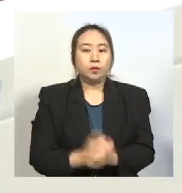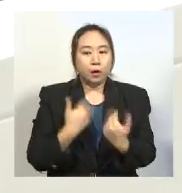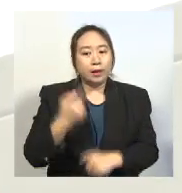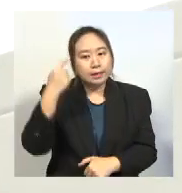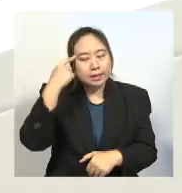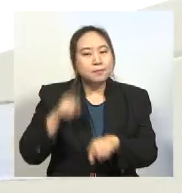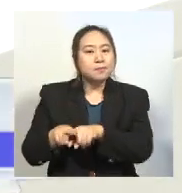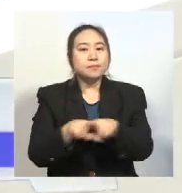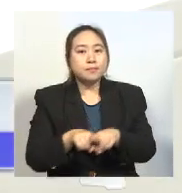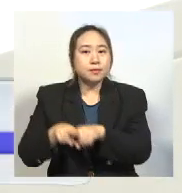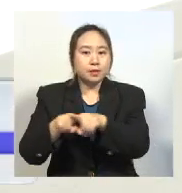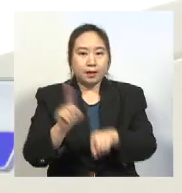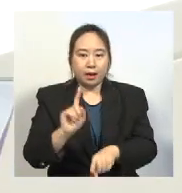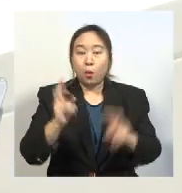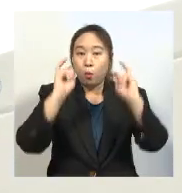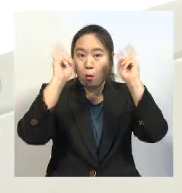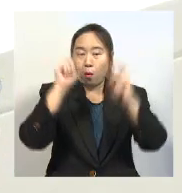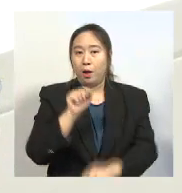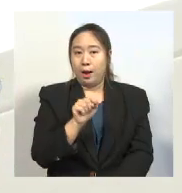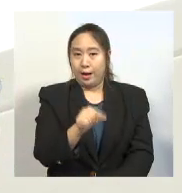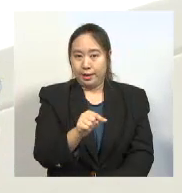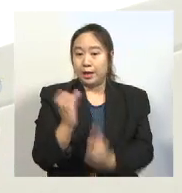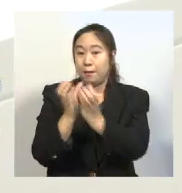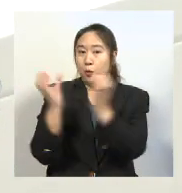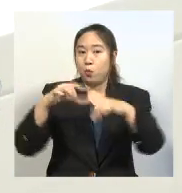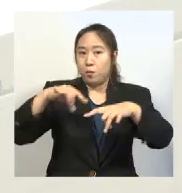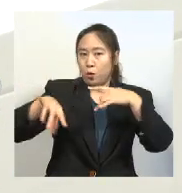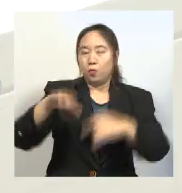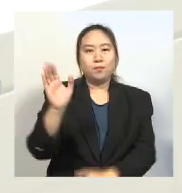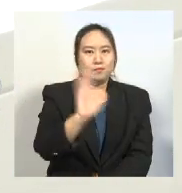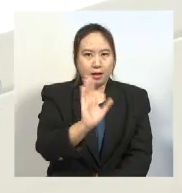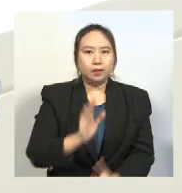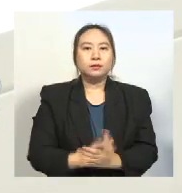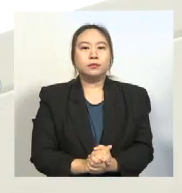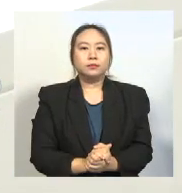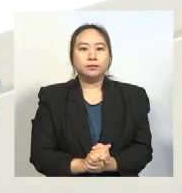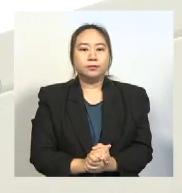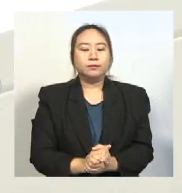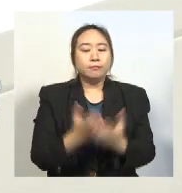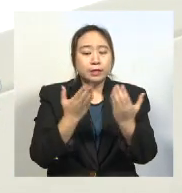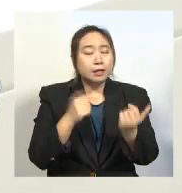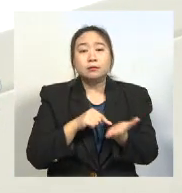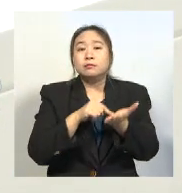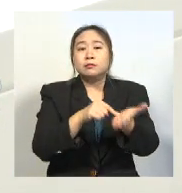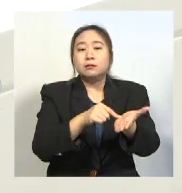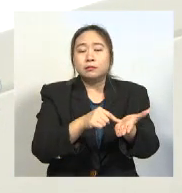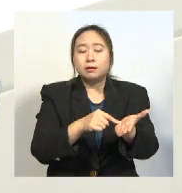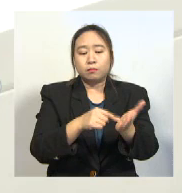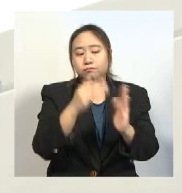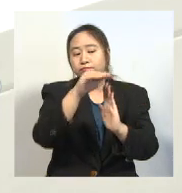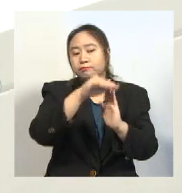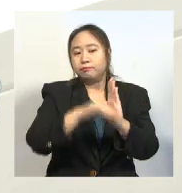คือว่ายัตตินี้ไม่ได้ขัดต่อรัฐนูนเป็นการเสนอยัตติตามบทบัญญัติรัฐนู